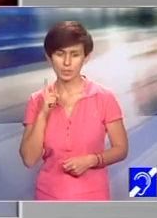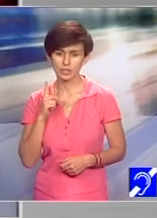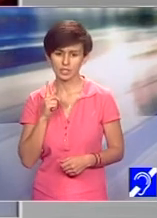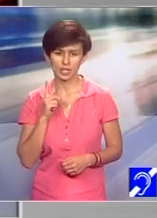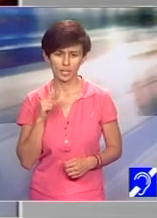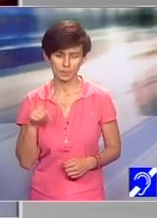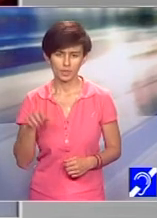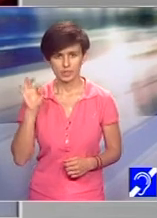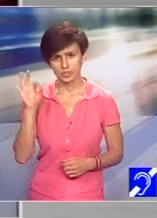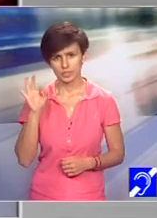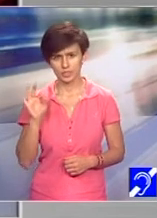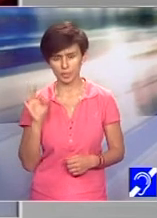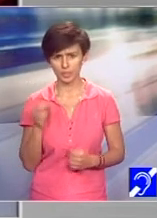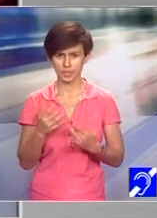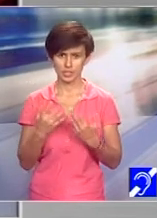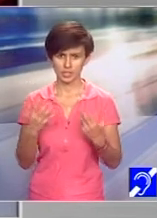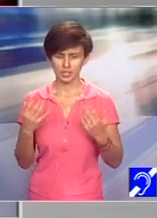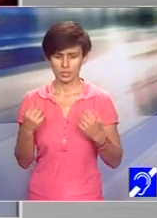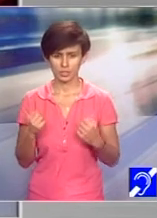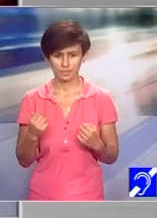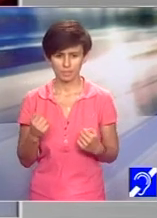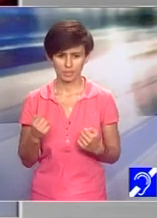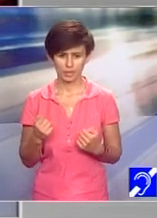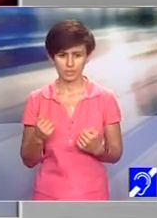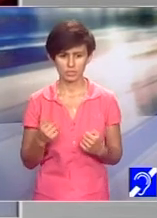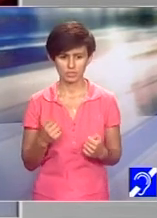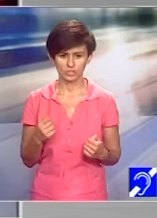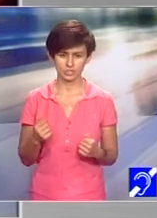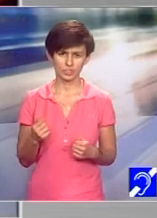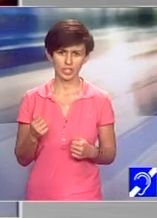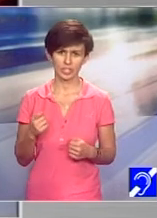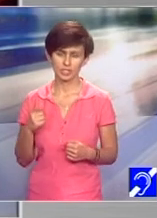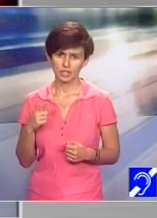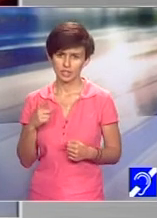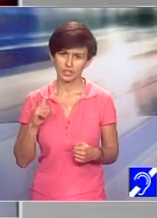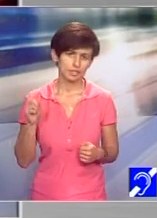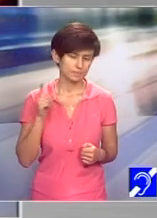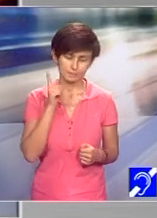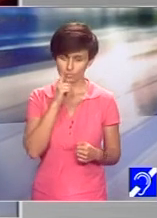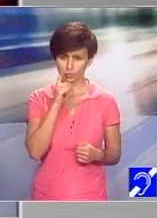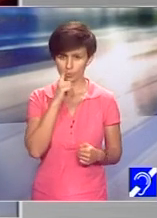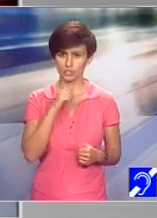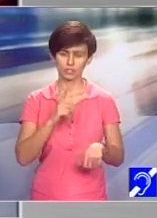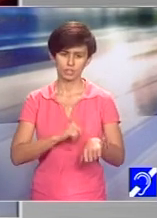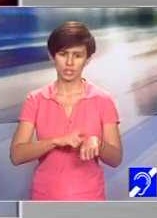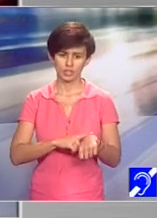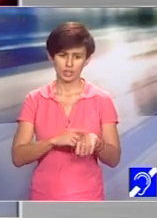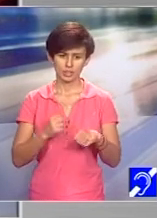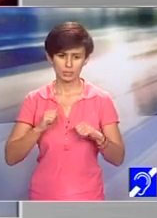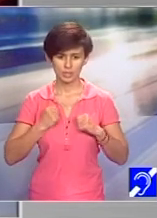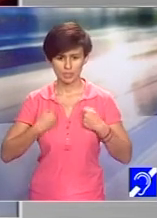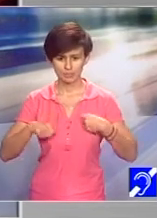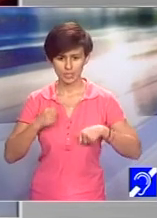aceste statistici, cifre, cine este matematician, nu mint. Și timpii de reacție s-au mărit, nu din vina